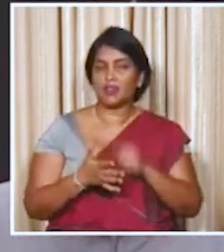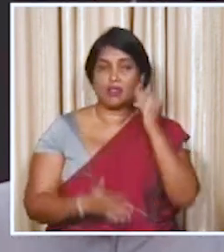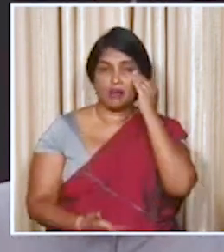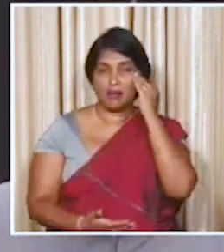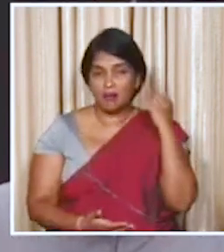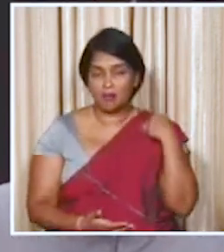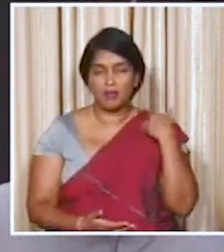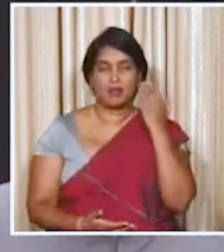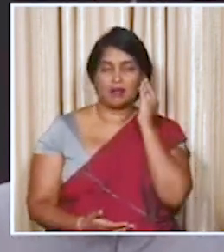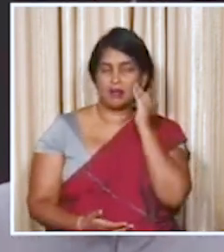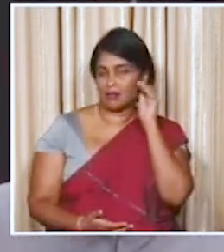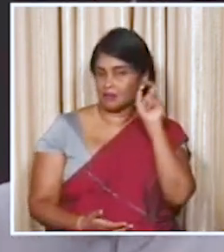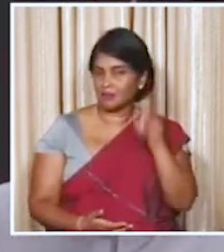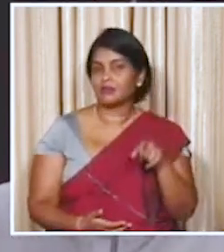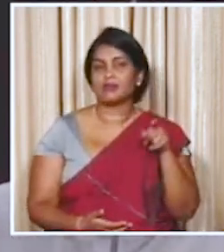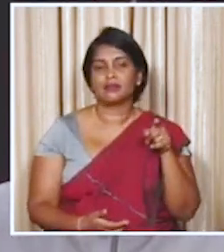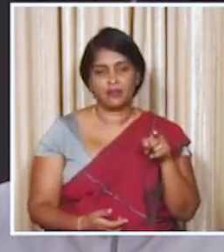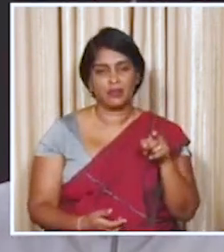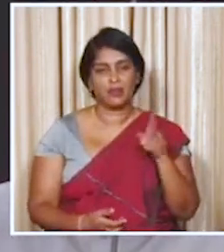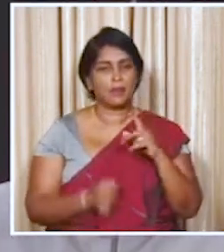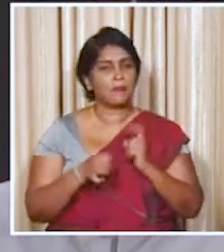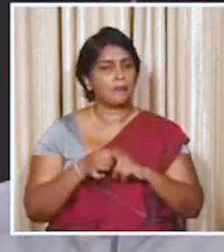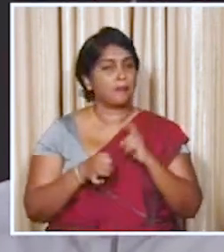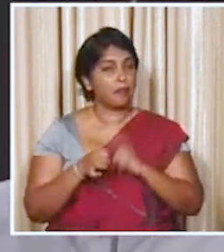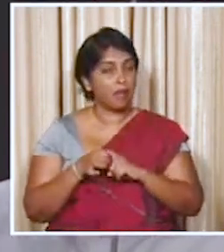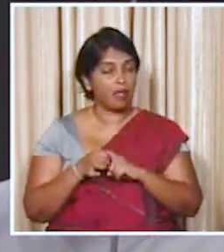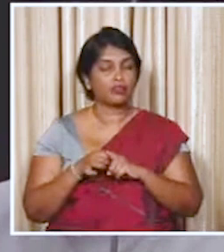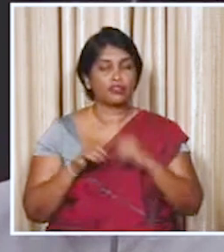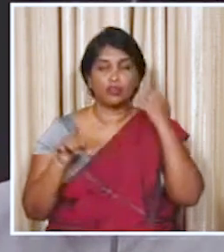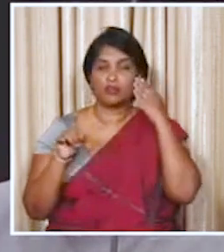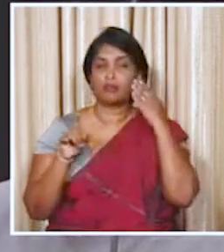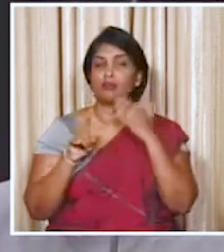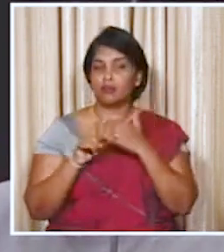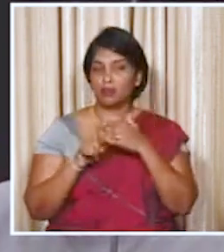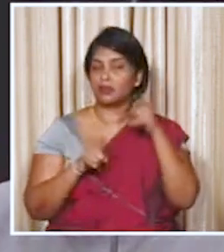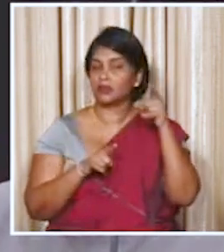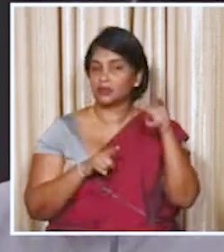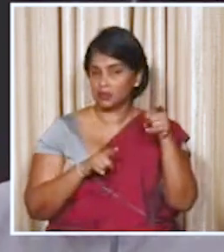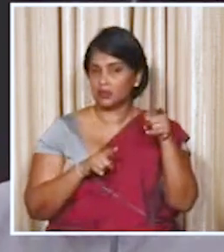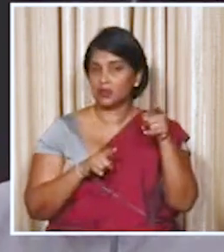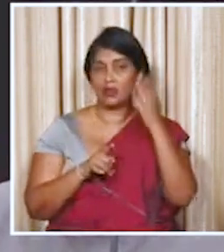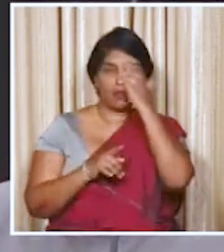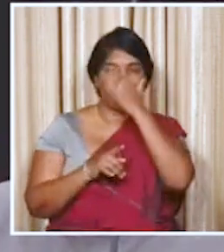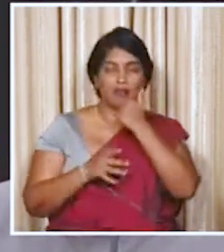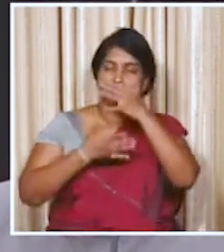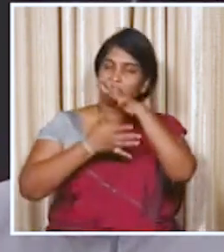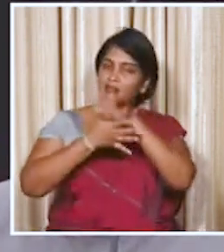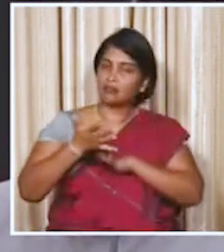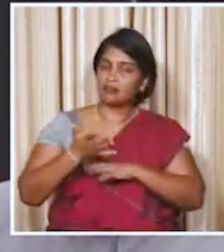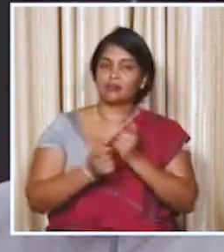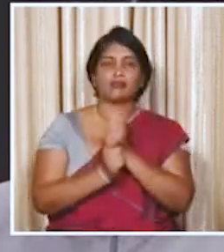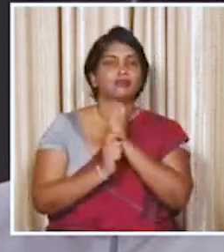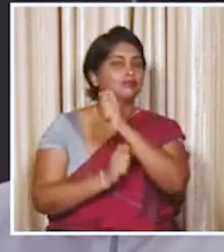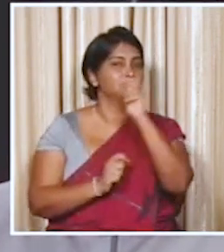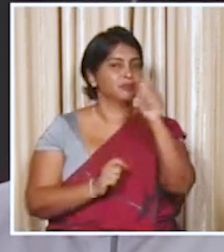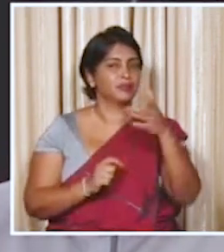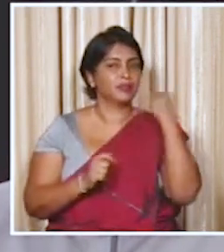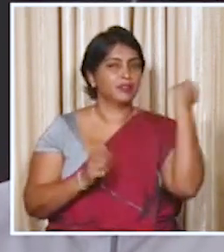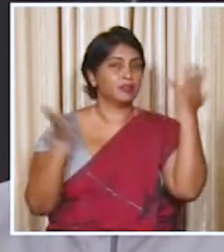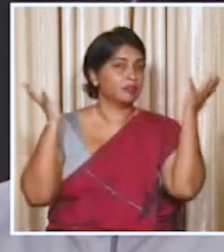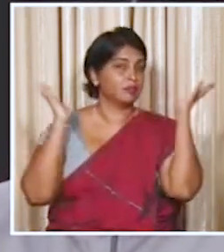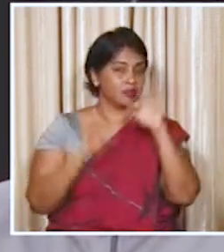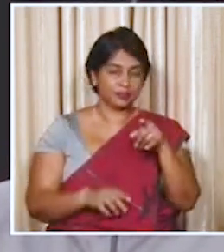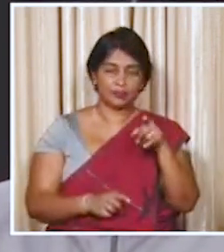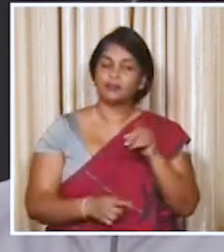කෙනෙකුට කාන්තාවකට තියෙන ප්‍රශ්න පිළිබඳ ඒ ඔබතුමිය ලස්සන ලියුමක් බෙදලා ලියලා තිබ්බා. මම දැක්කා ඒ රැස්වීමට සෙනඟ